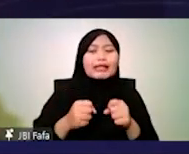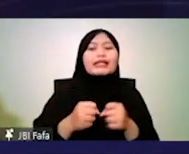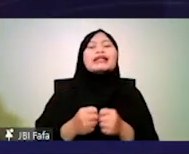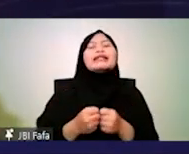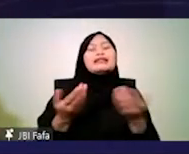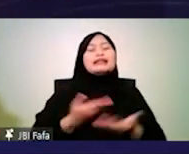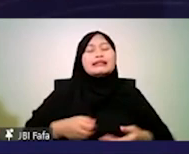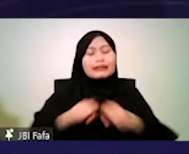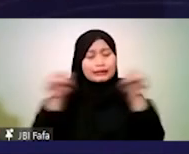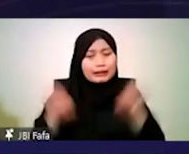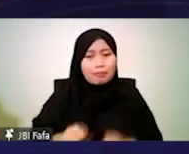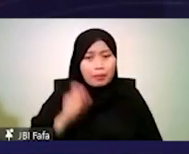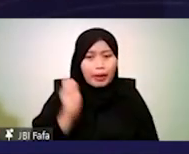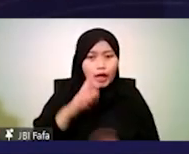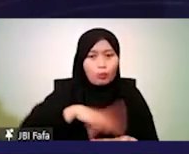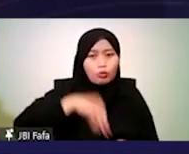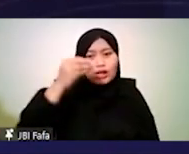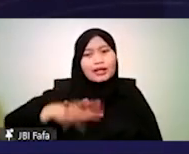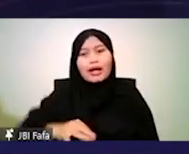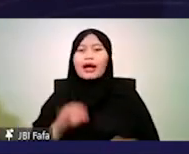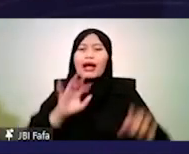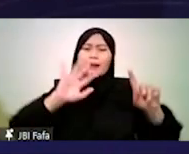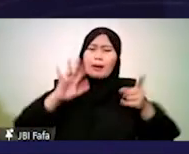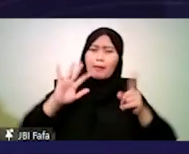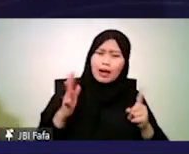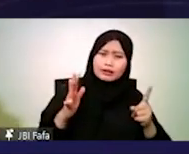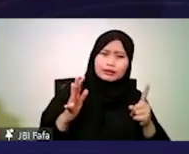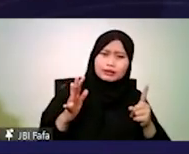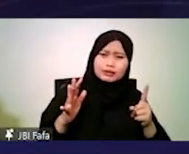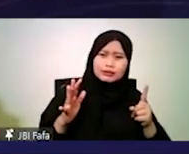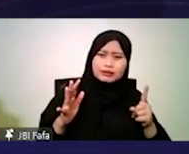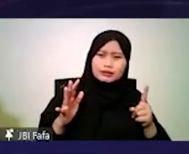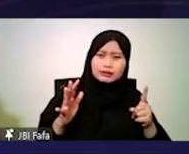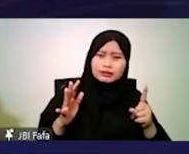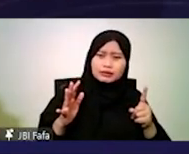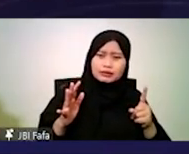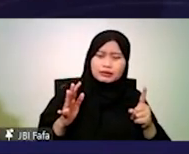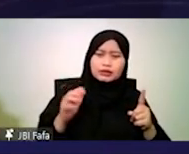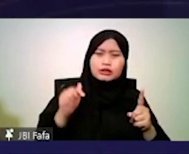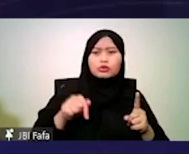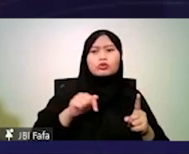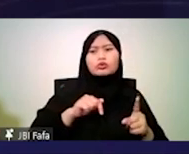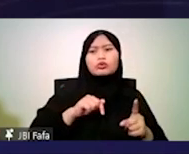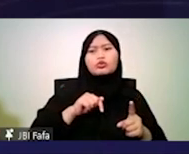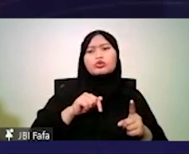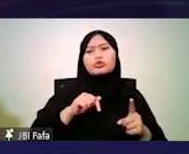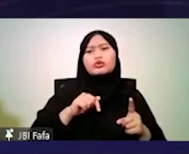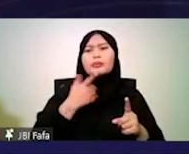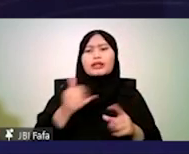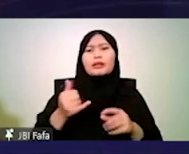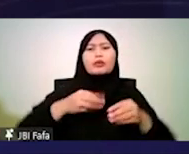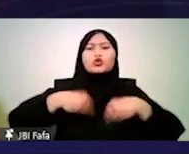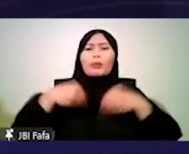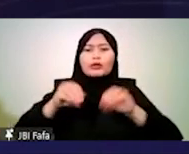karr kurang lebih sekitar 15-an itu yang akan menjadi hole seller kita akan tunjuk mereka